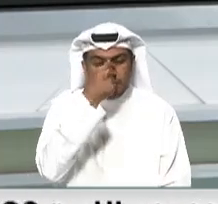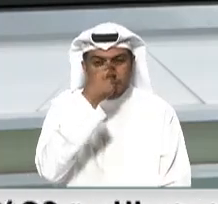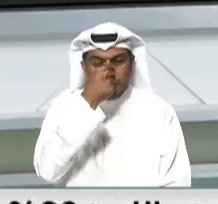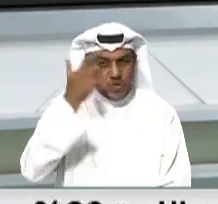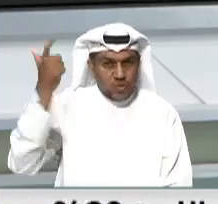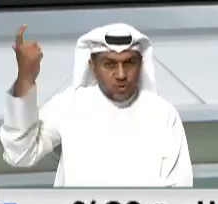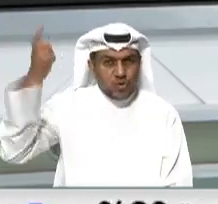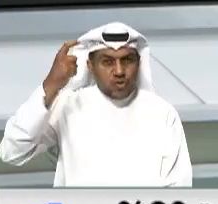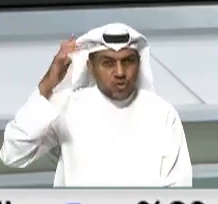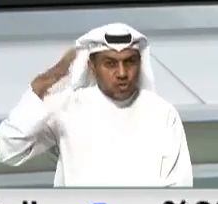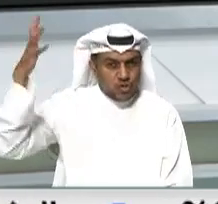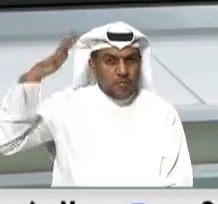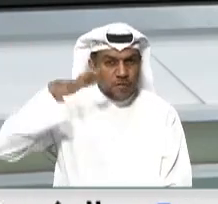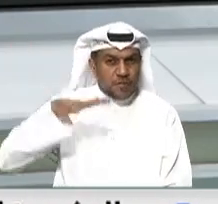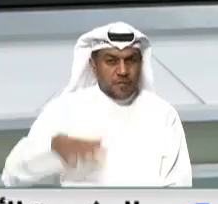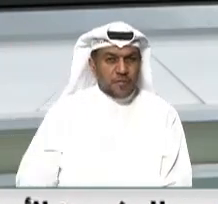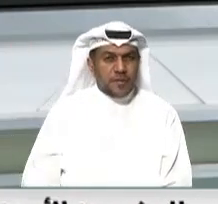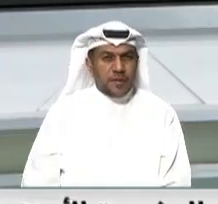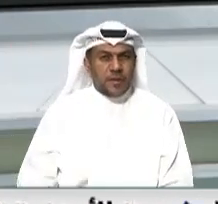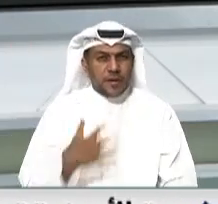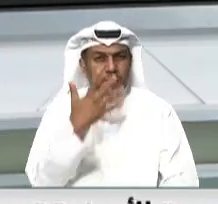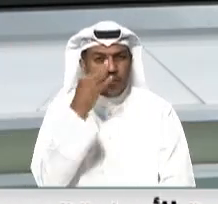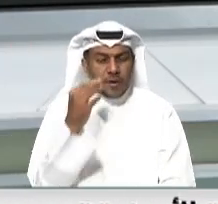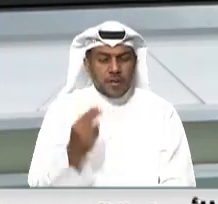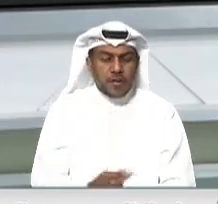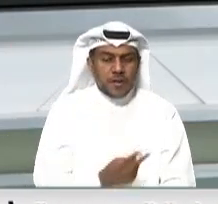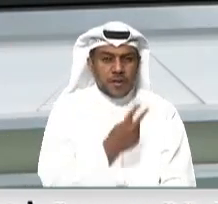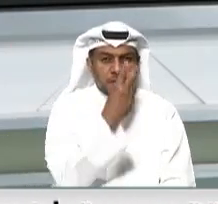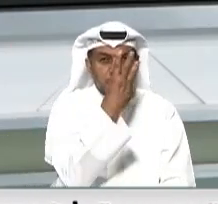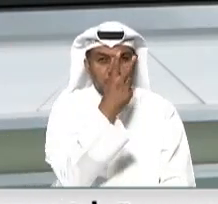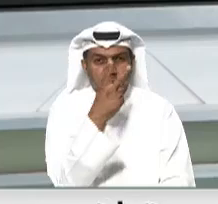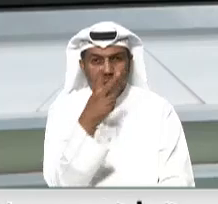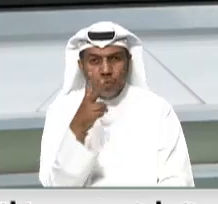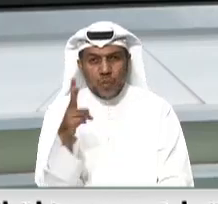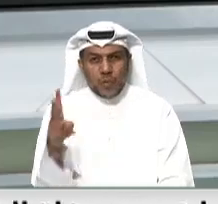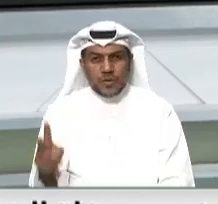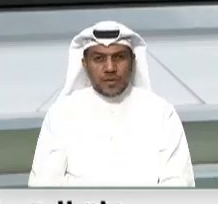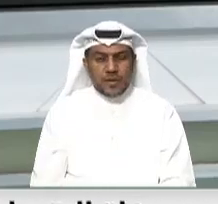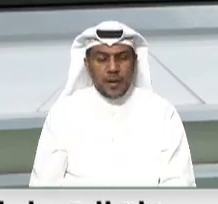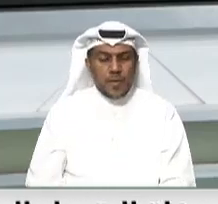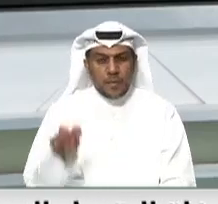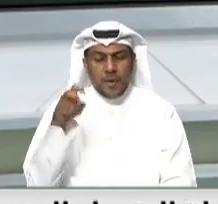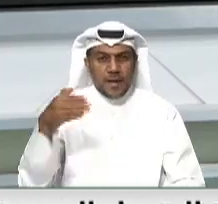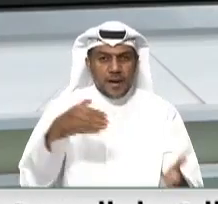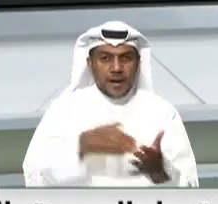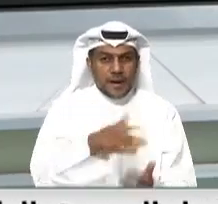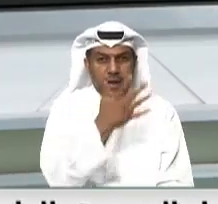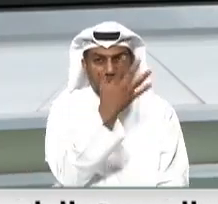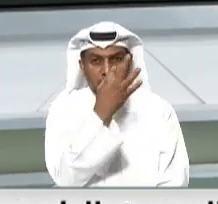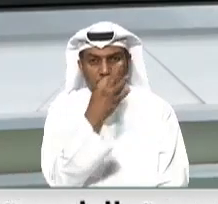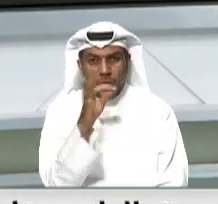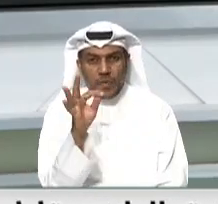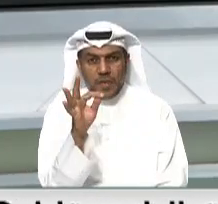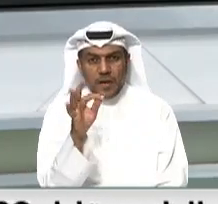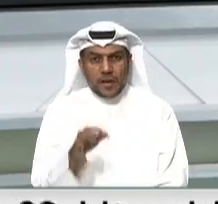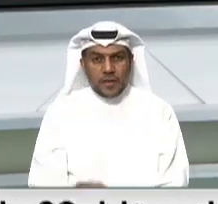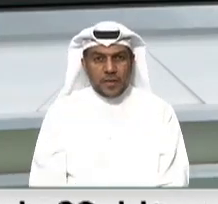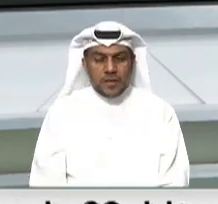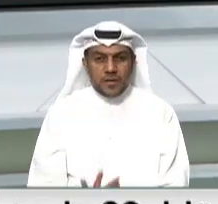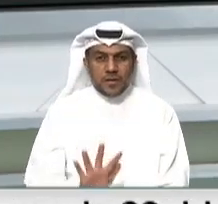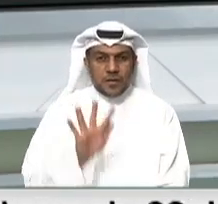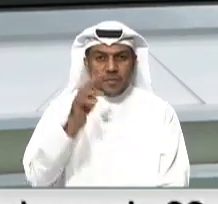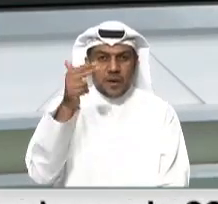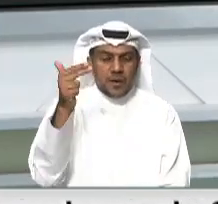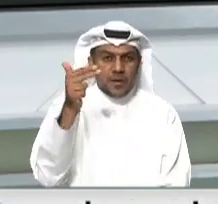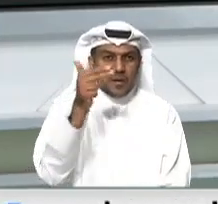مشمسه 37 العظمى والصغرى 23 درجه مئويه والرياح سرعتها من ثمانيه الى 35 كيلو متر في الساعه شماليه غربيه